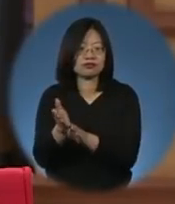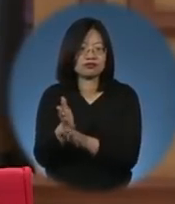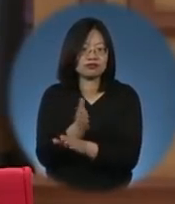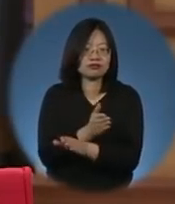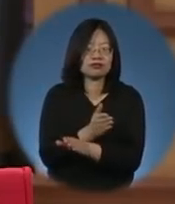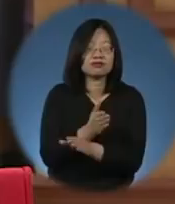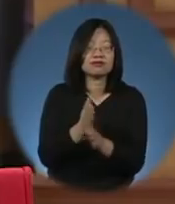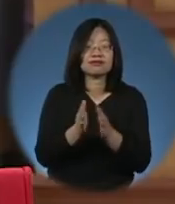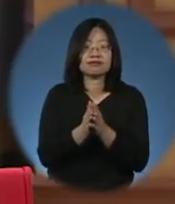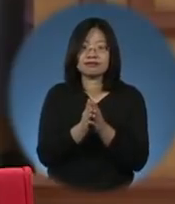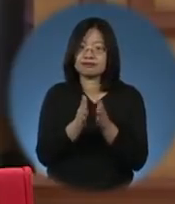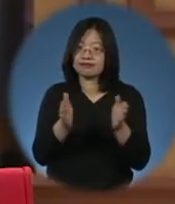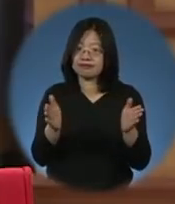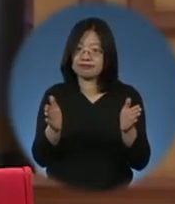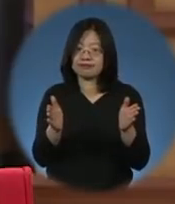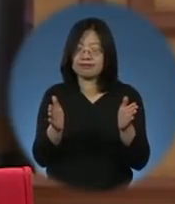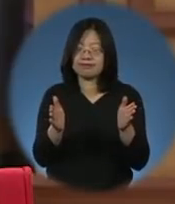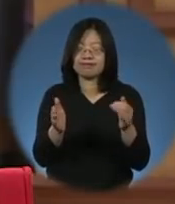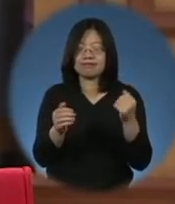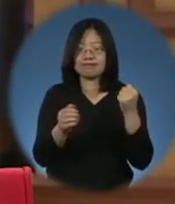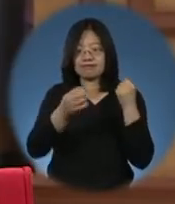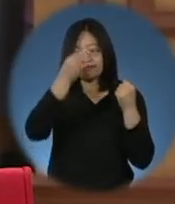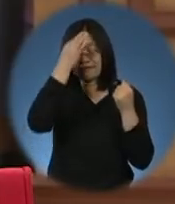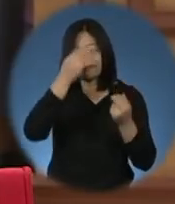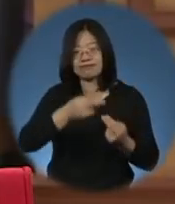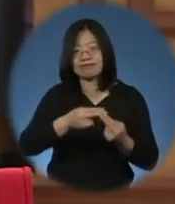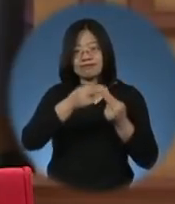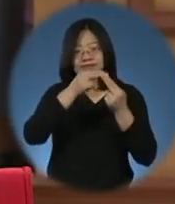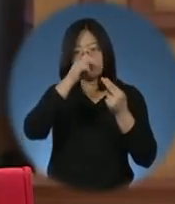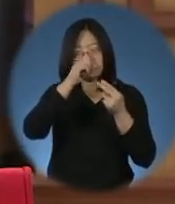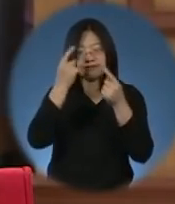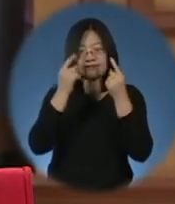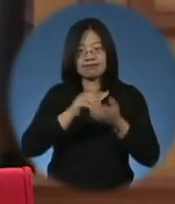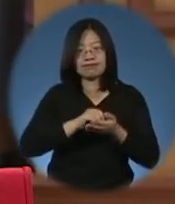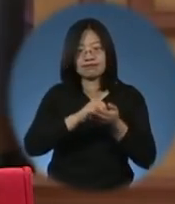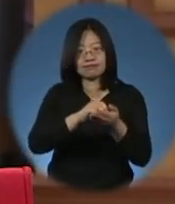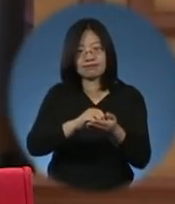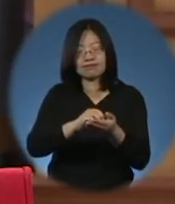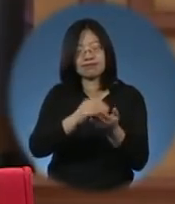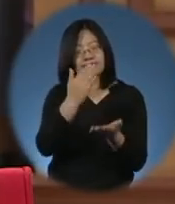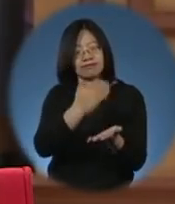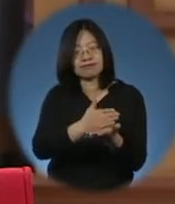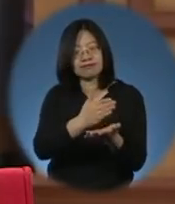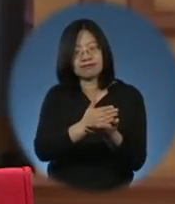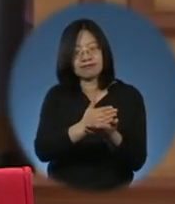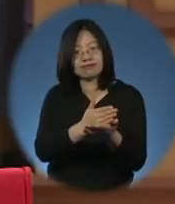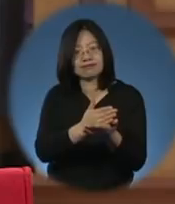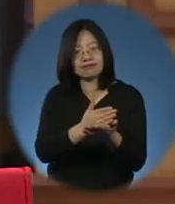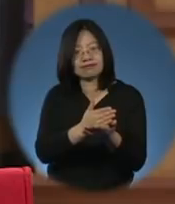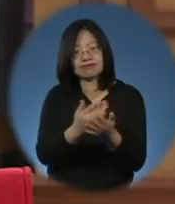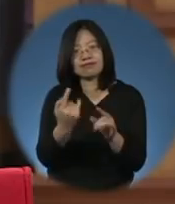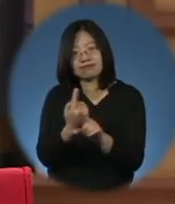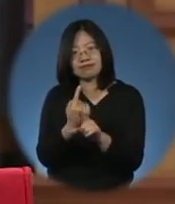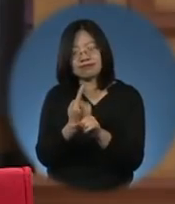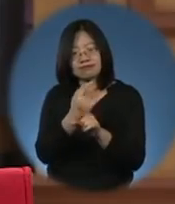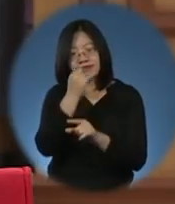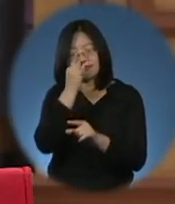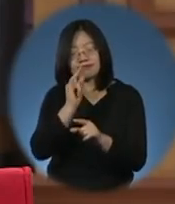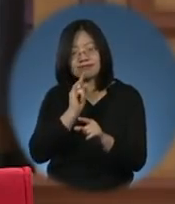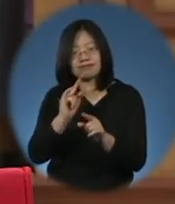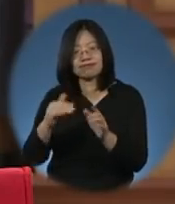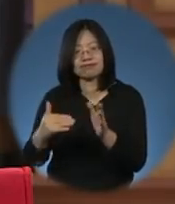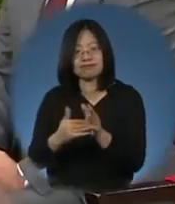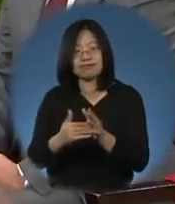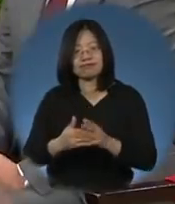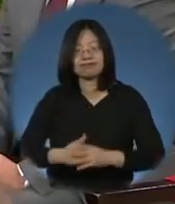시작을 해서 그 스펙을 쌓아가지고 좋은 대학을 가고 그렇게 하는 것보다 바꿀 수도 있다라는 이야기를